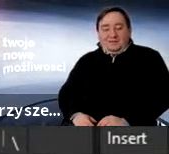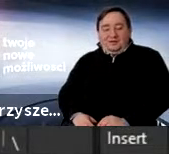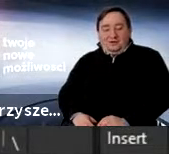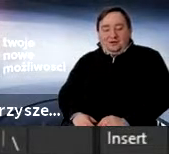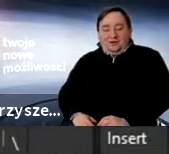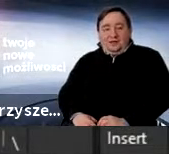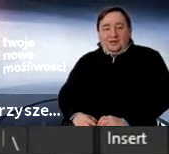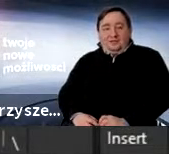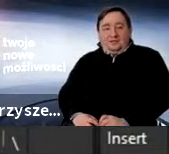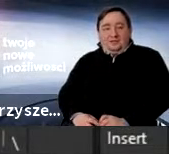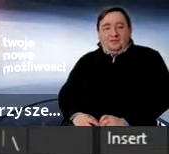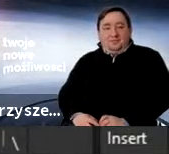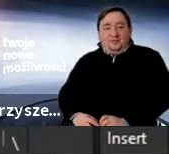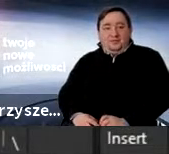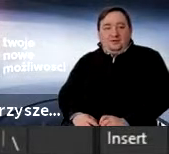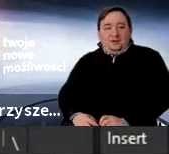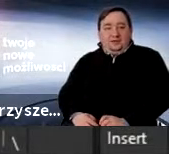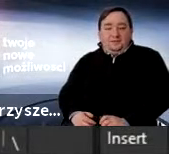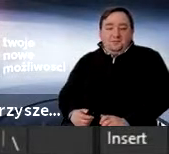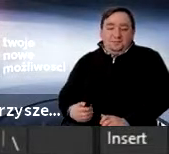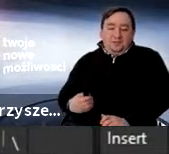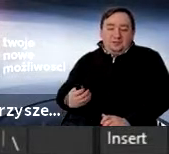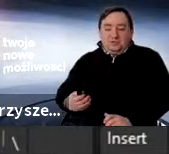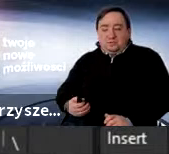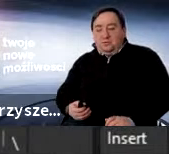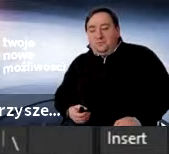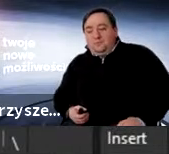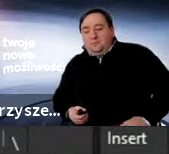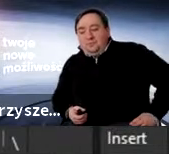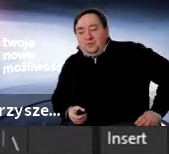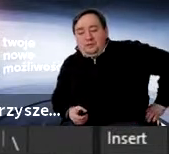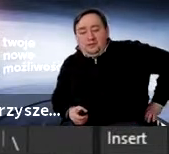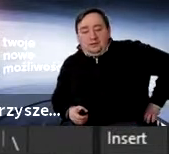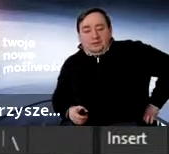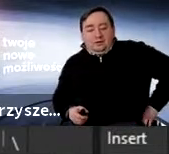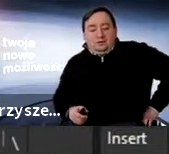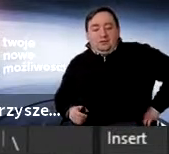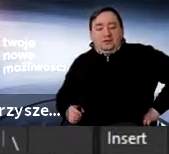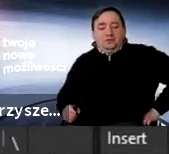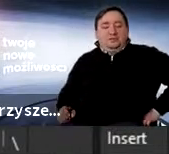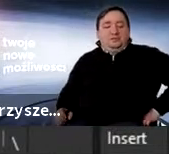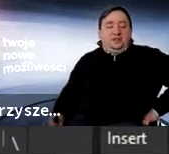mamy naszego kolegę, który z kolei jest osobą,